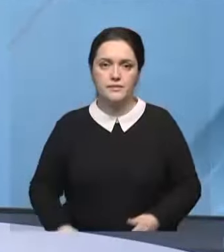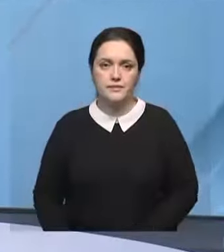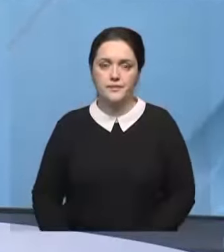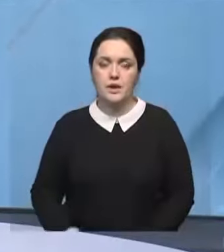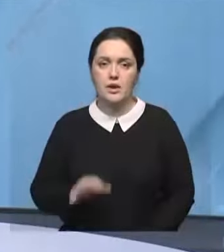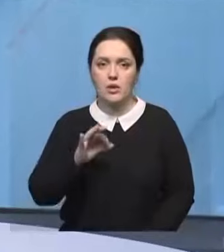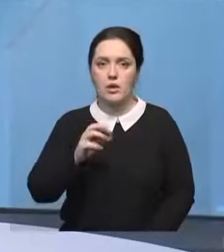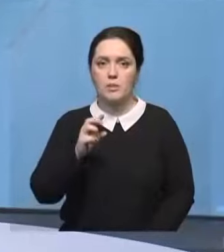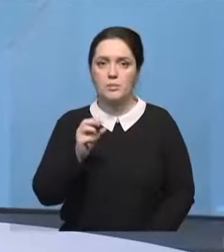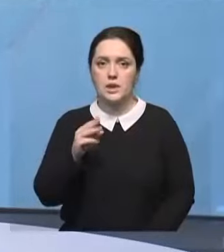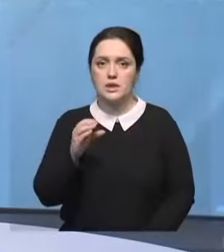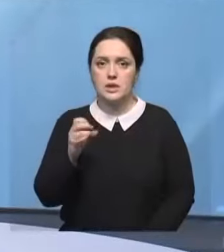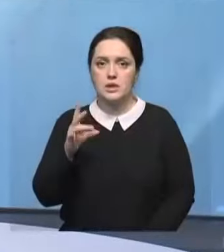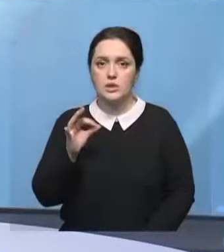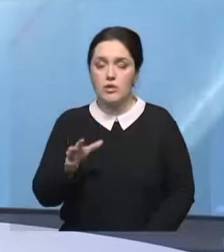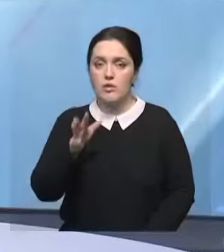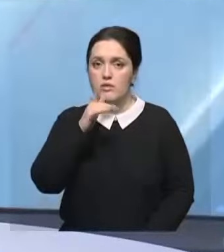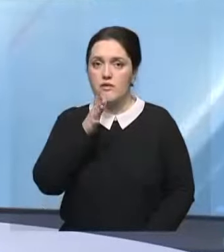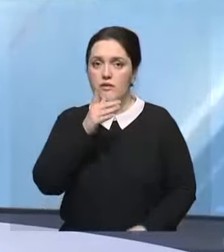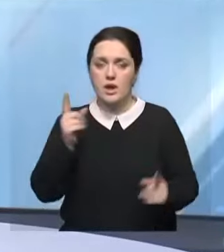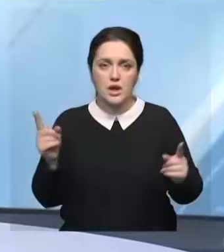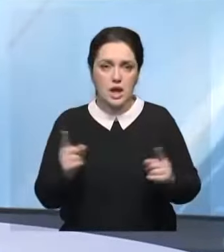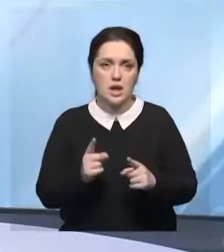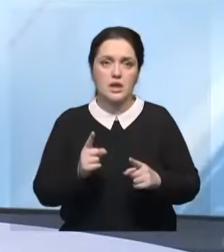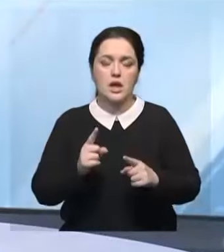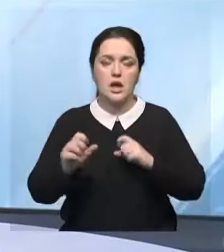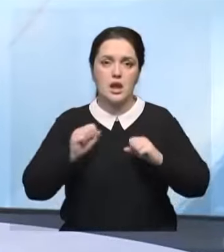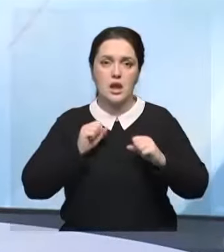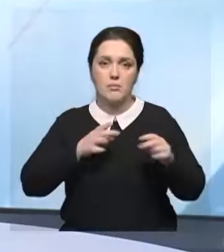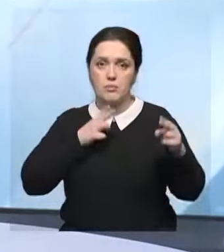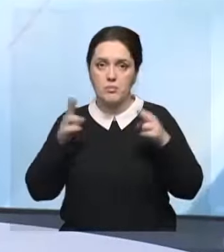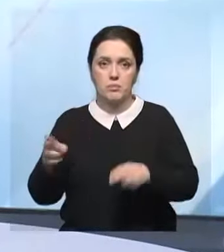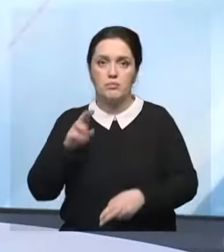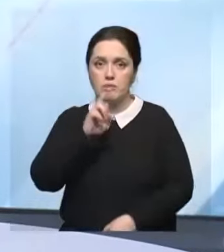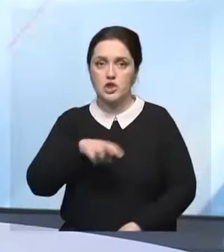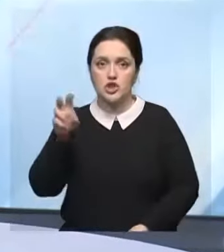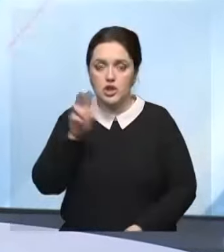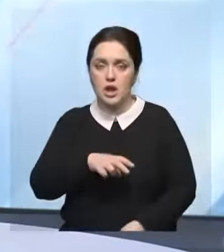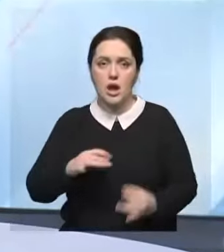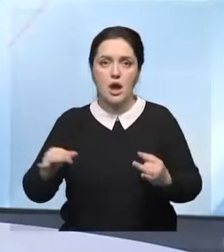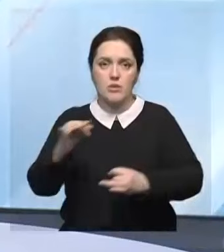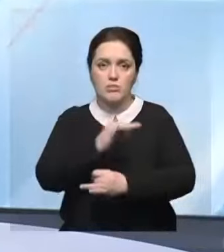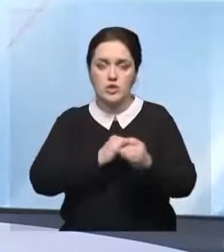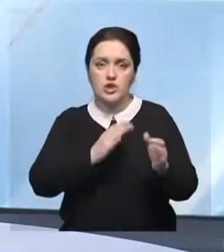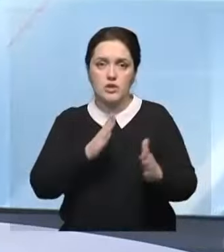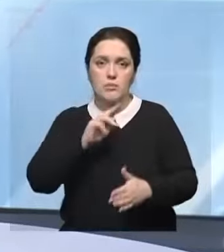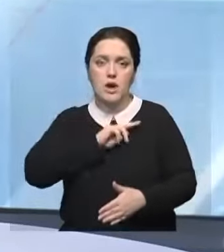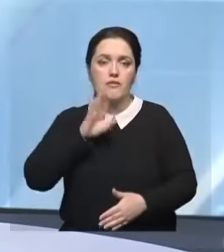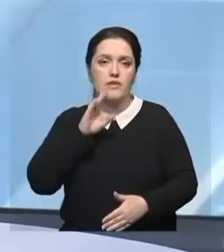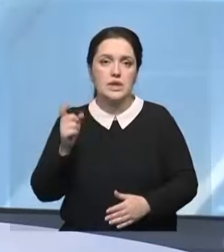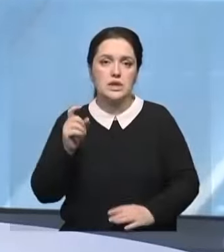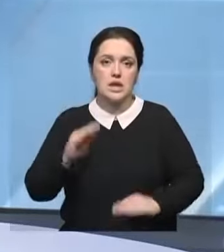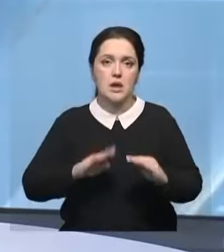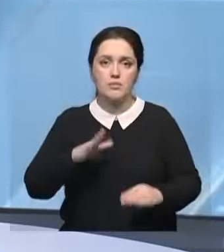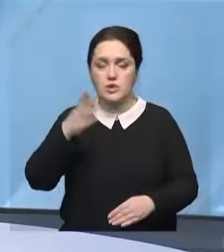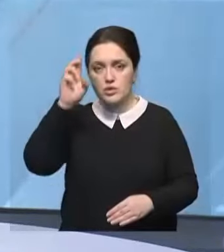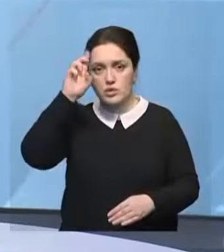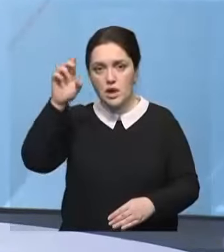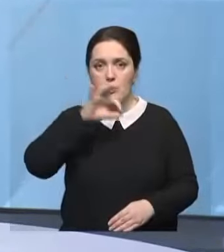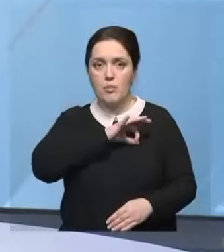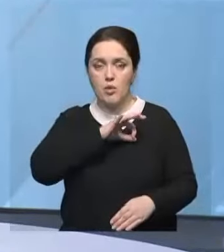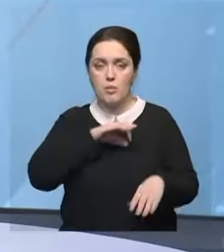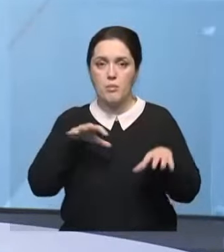Улжас Бектенов во время своего краткосрочного рабочего визита в Бишкек обсудил режим работы водохозяйственных сооружений межгосударственного